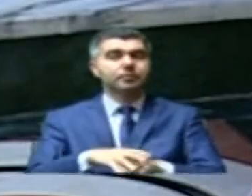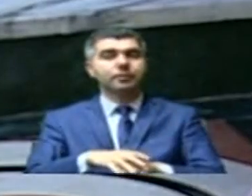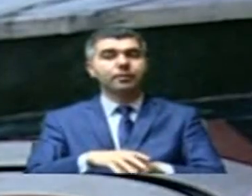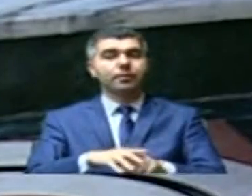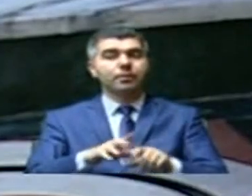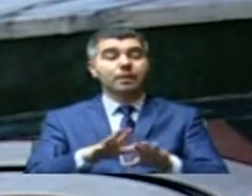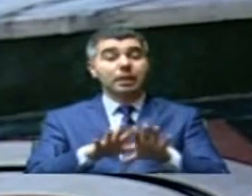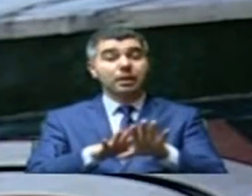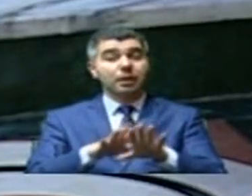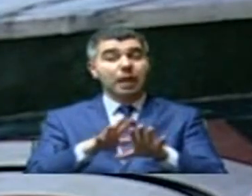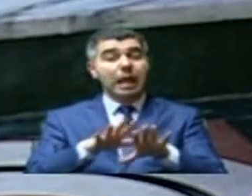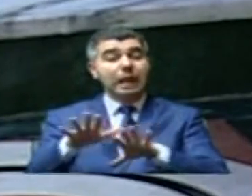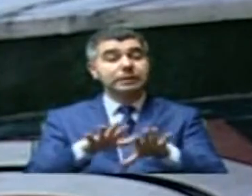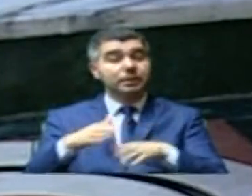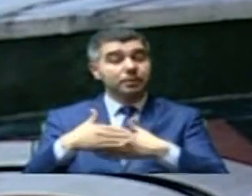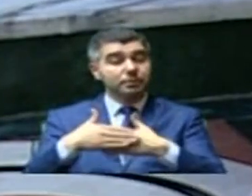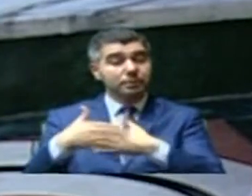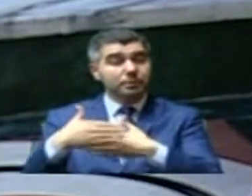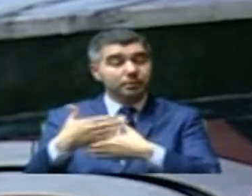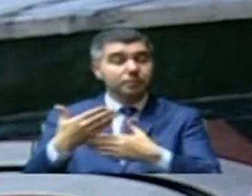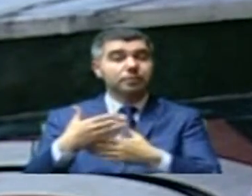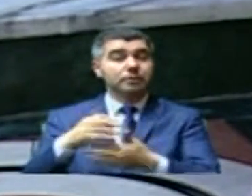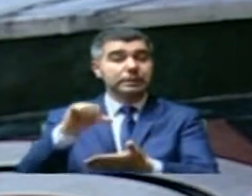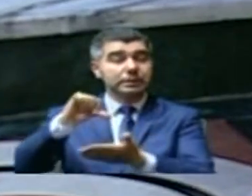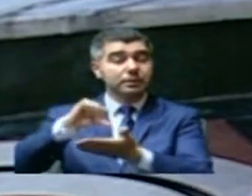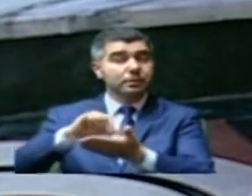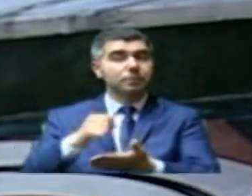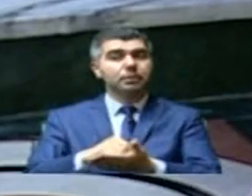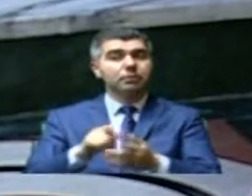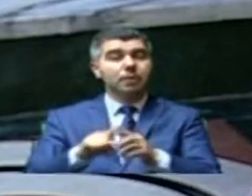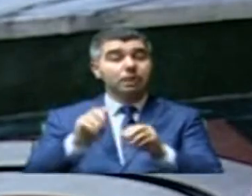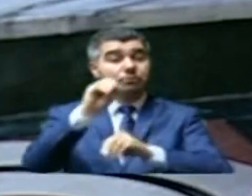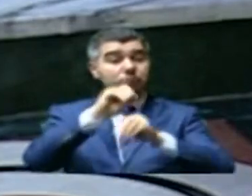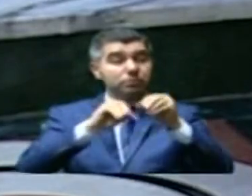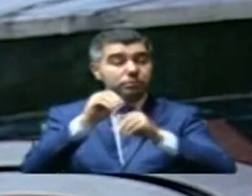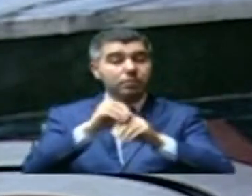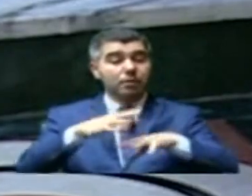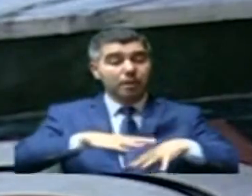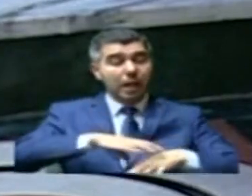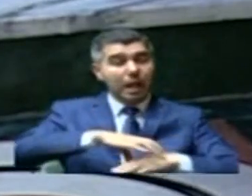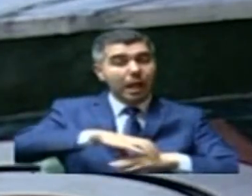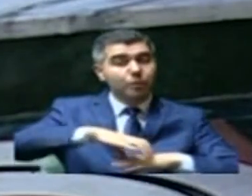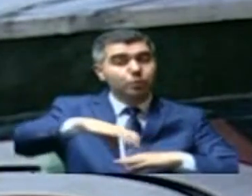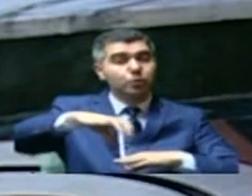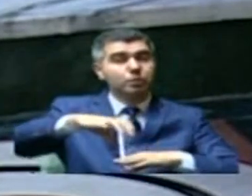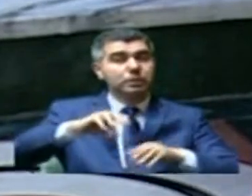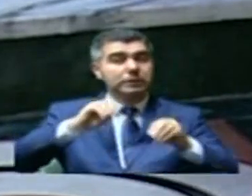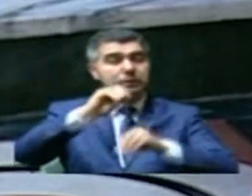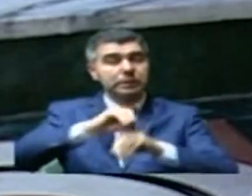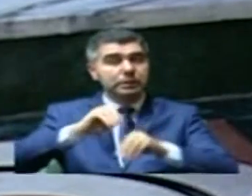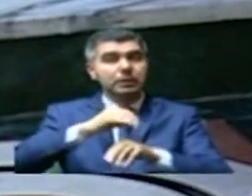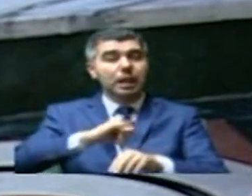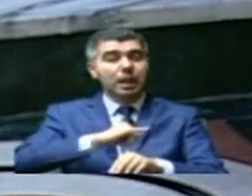اقليم تنغير استفاد من اعاده تاهيل شبكه طهير السائل وانجاز محطه المعالجات